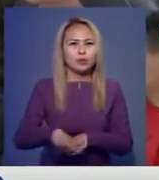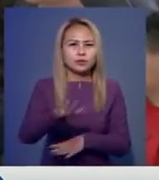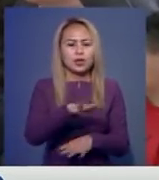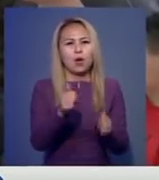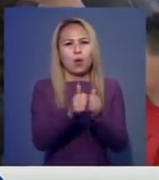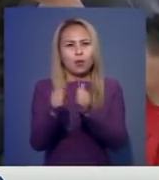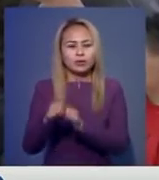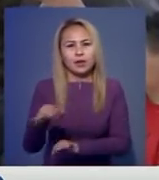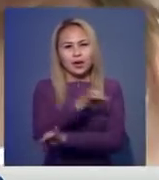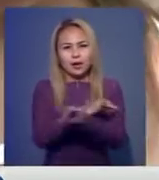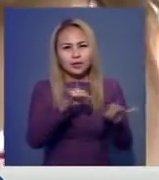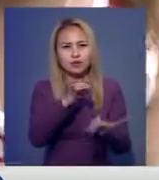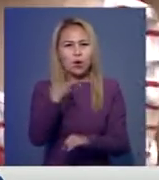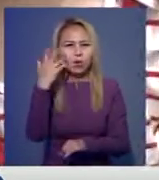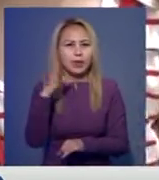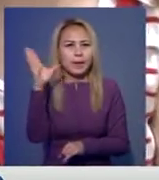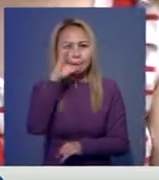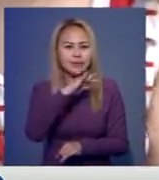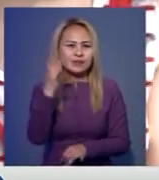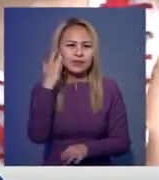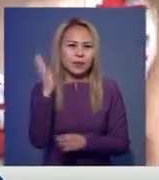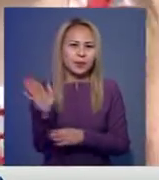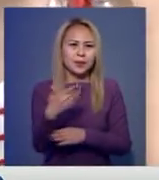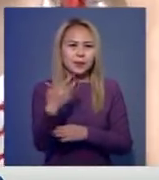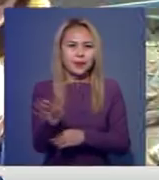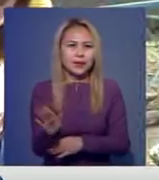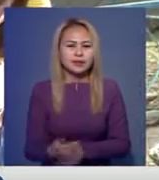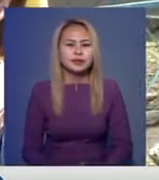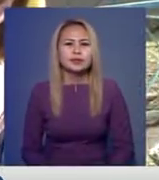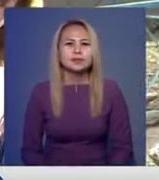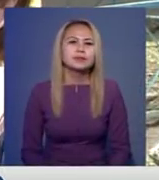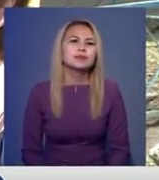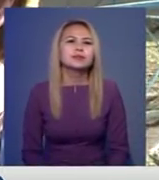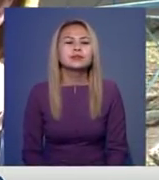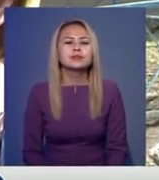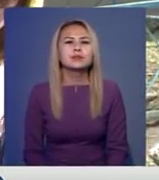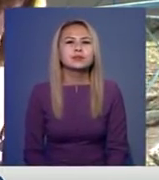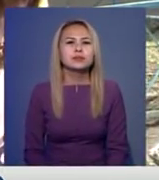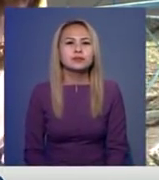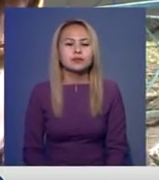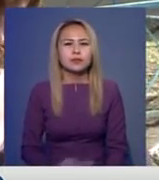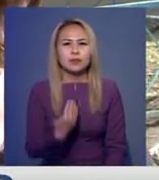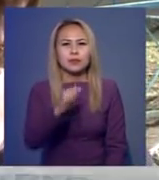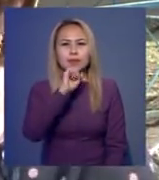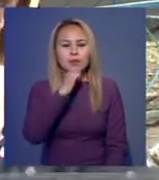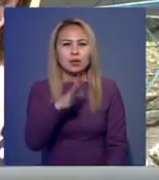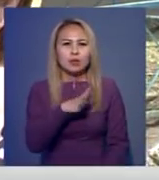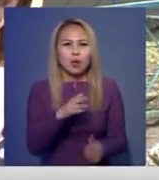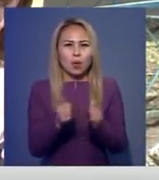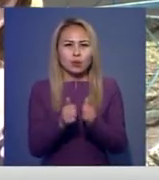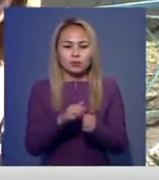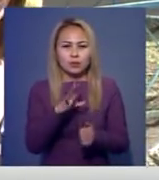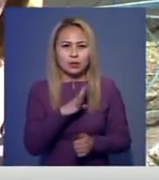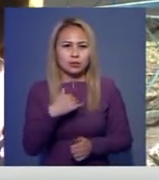көршілермен әңгіме дүкен құрады. Шамасы келсе, арасында серуендеп тұрады. 50 шақты жыл осы дедушка мен Асылбек жазды ешпен көрші болдық.